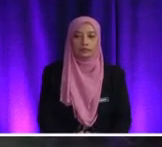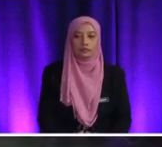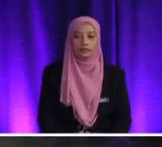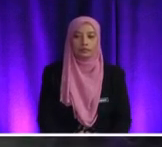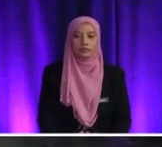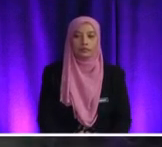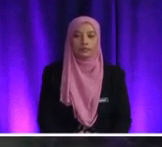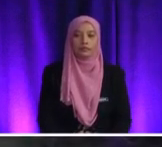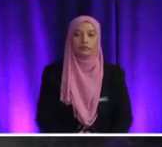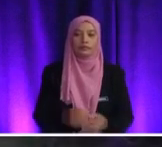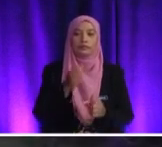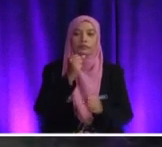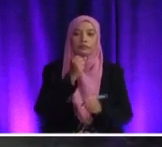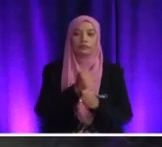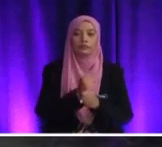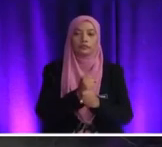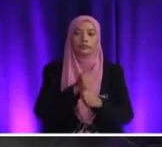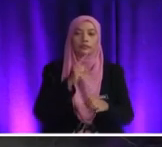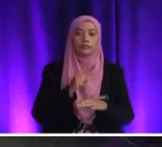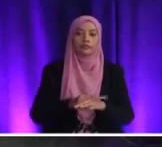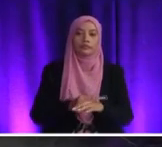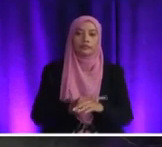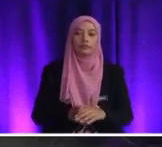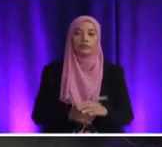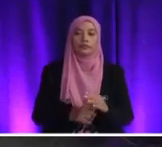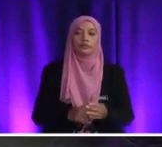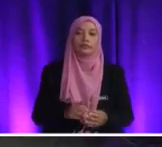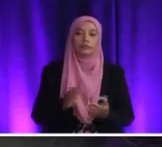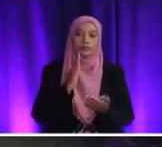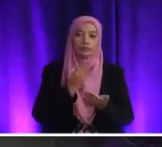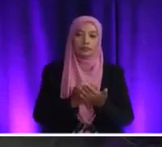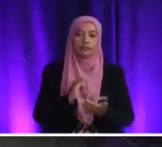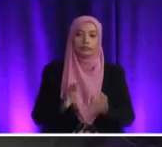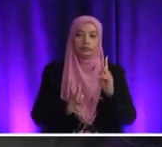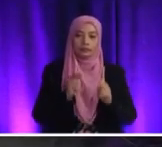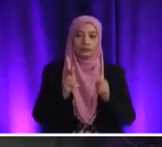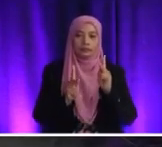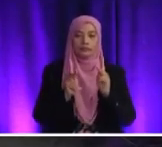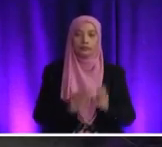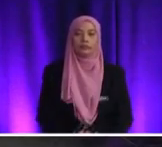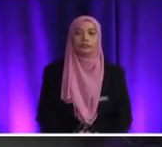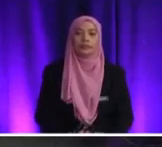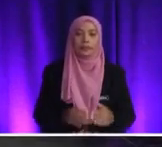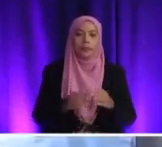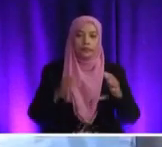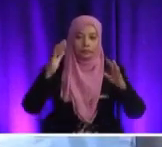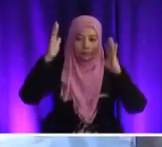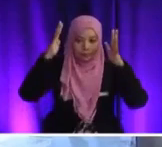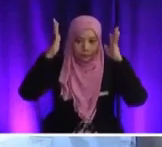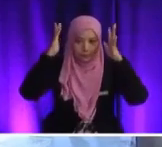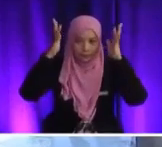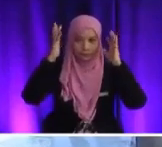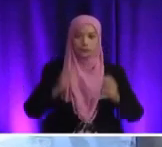ya di bengkel kritis satu bintang untuk khalifah oke bye oh Arif Arif aniaya Arifa